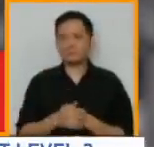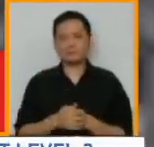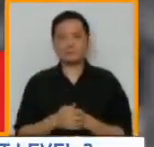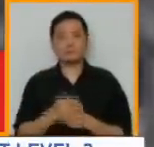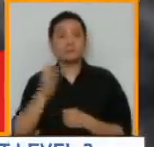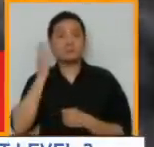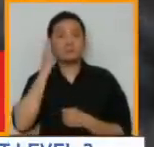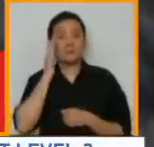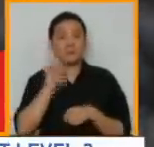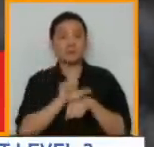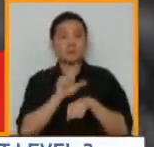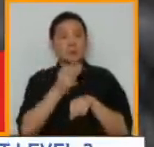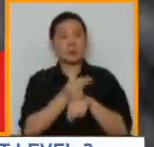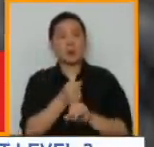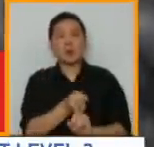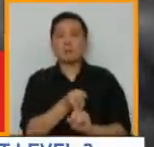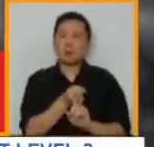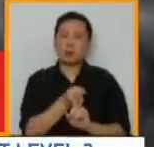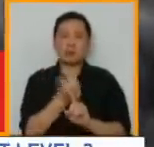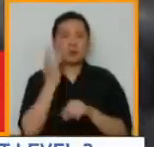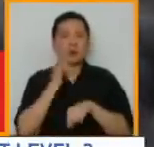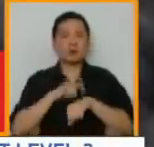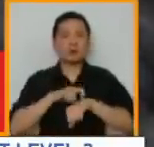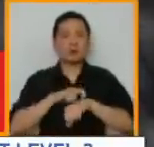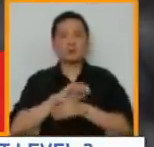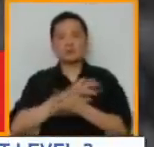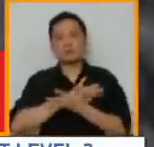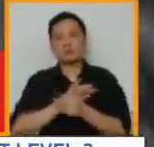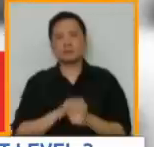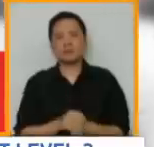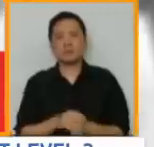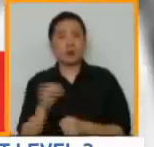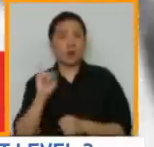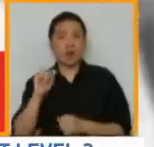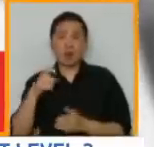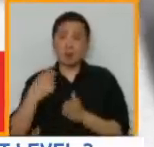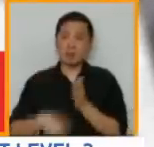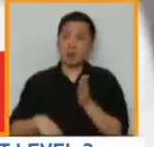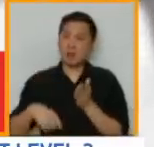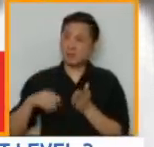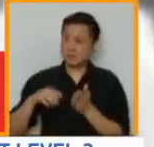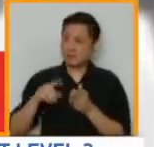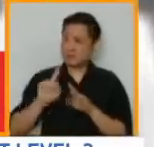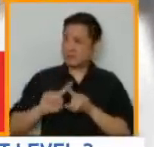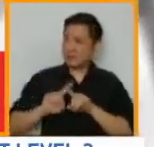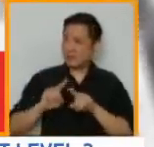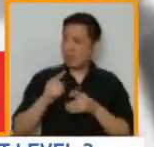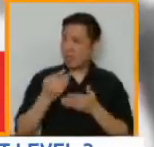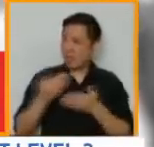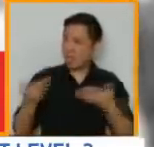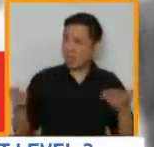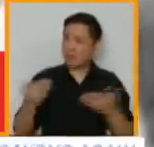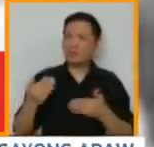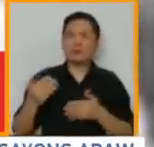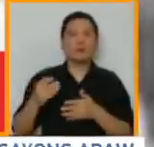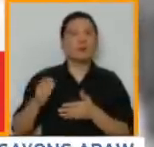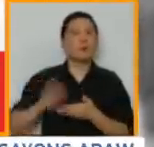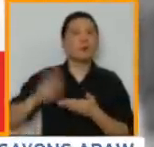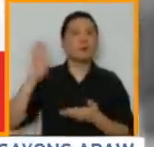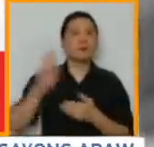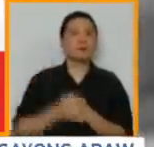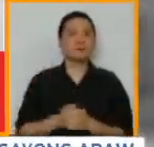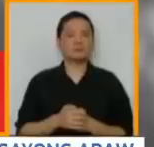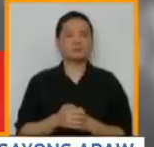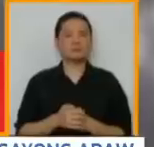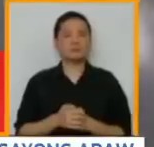sa pandemya. Ngayon pa raw nagtataasan ang presyo ng mga bilihin ayon sa mga mamimili tulad ni Aling Melanda. Kailangan